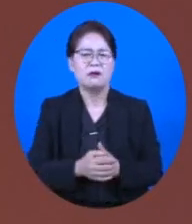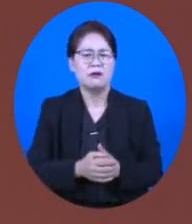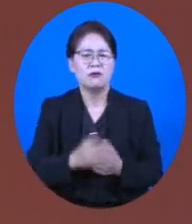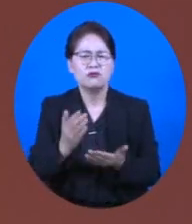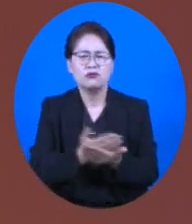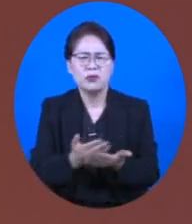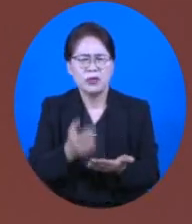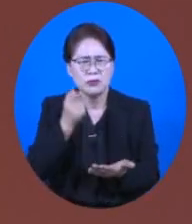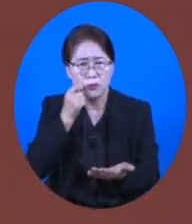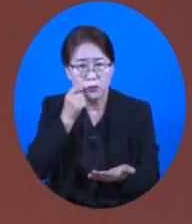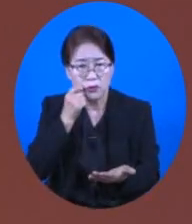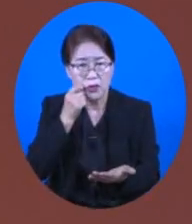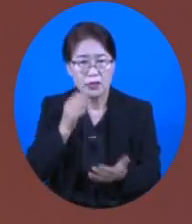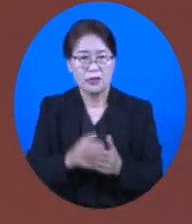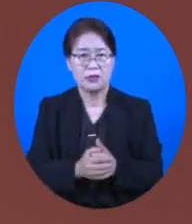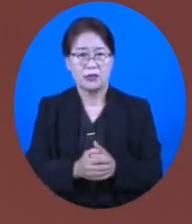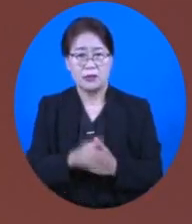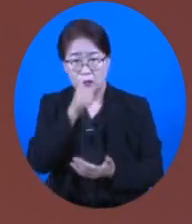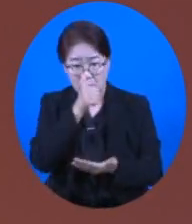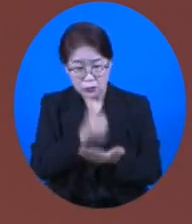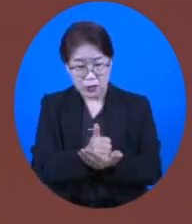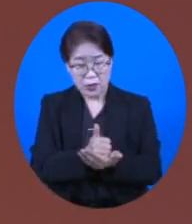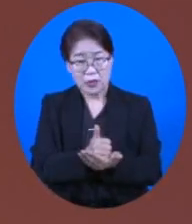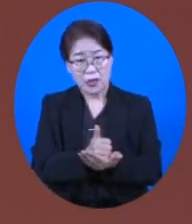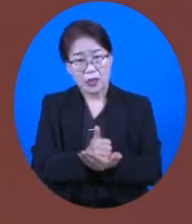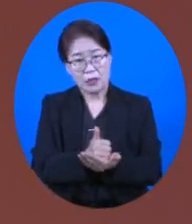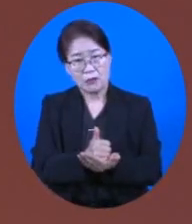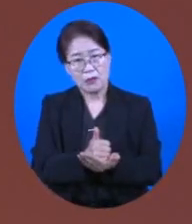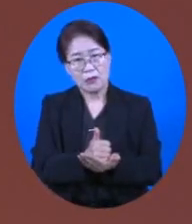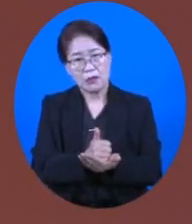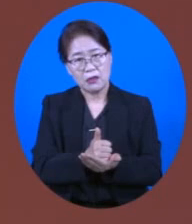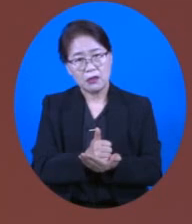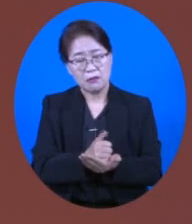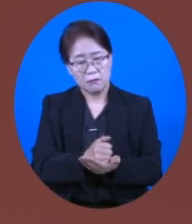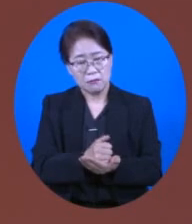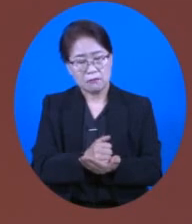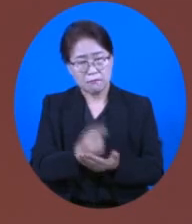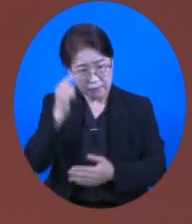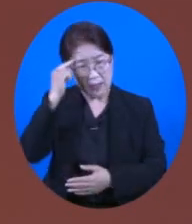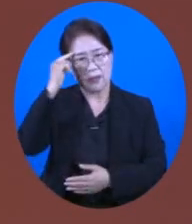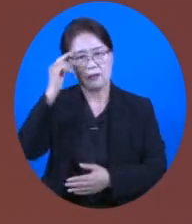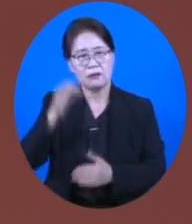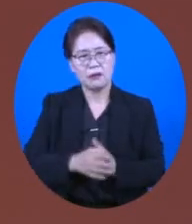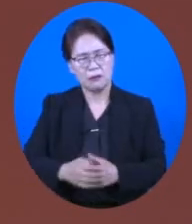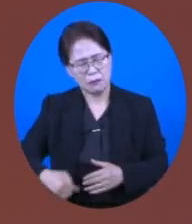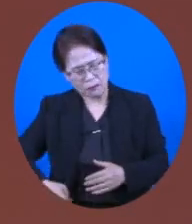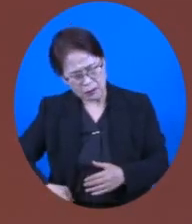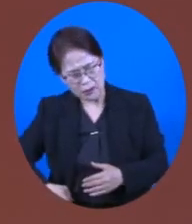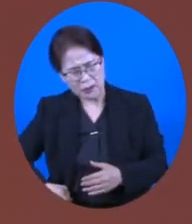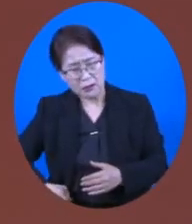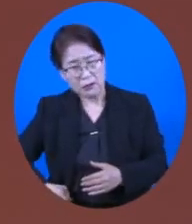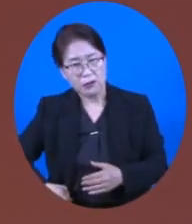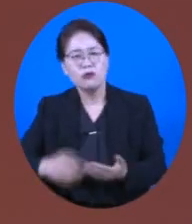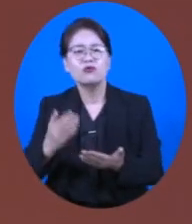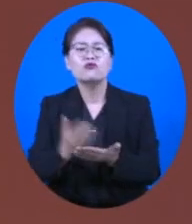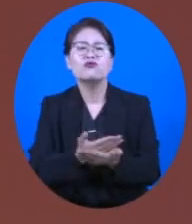그런데 여러분, 이 죄에 대한 자각과 죄책감은 구별되어야 되거든요. 이 죄에 대한